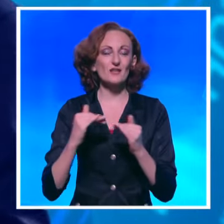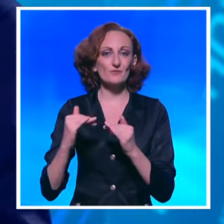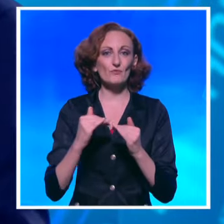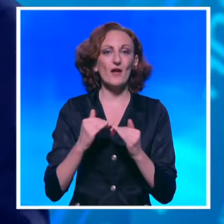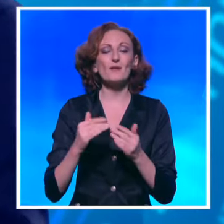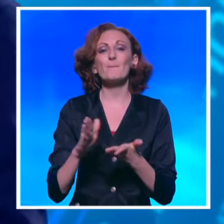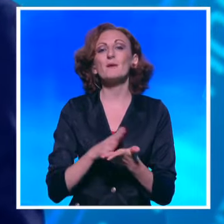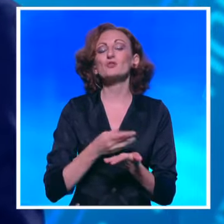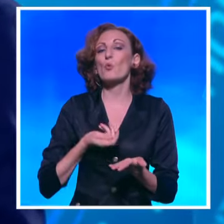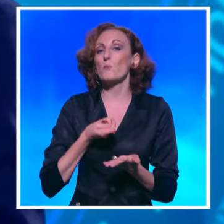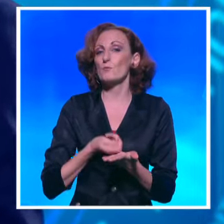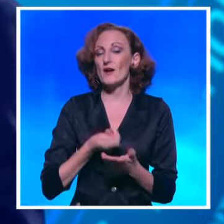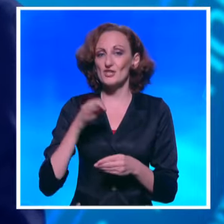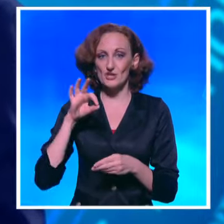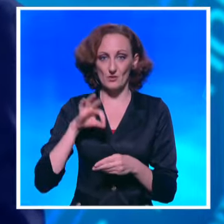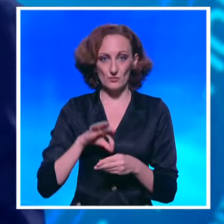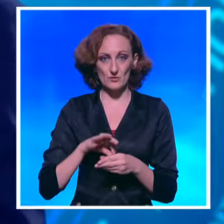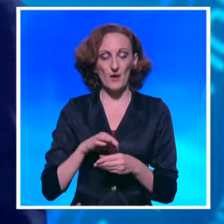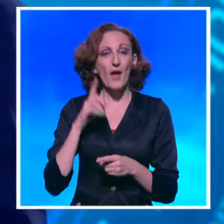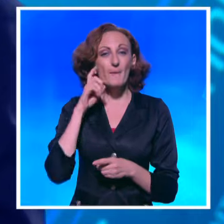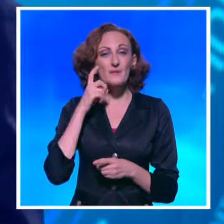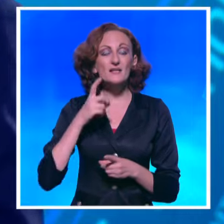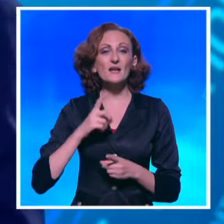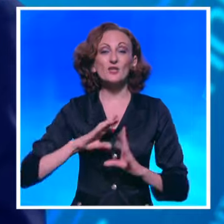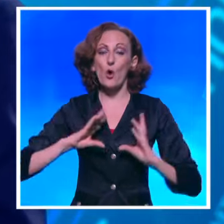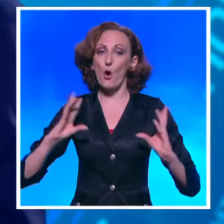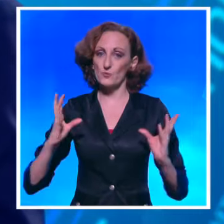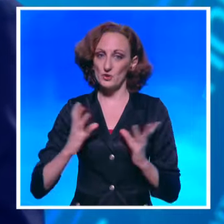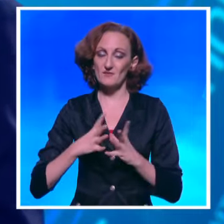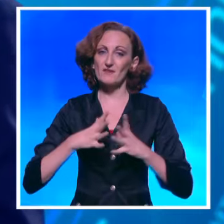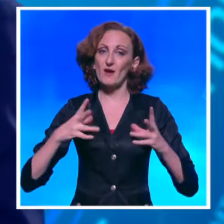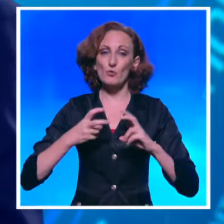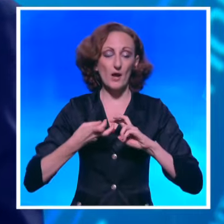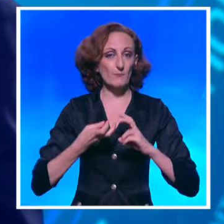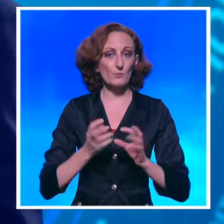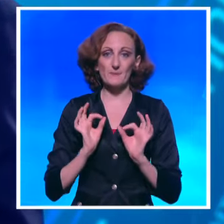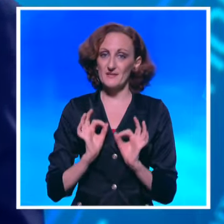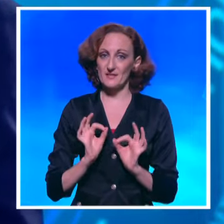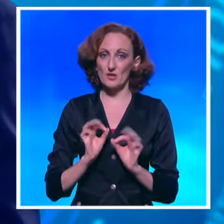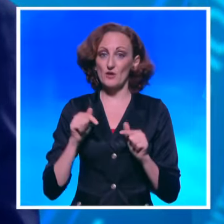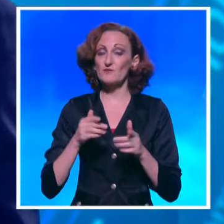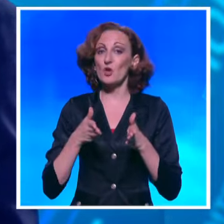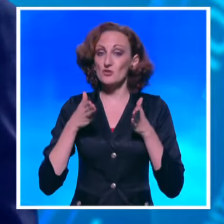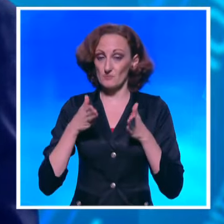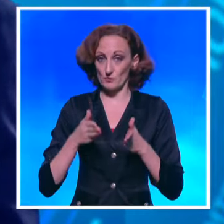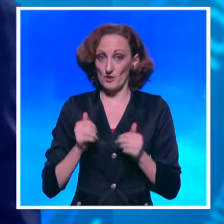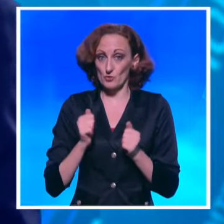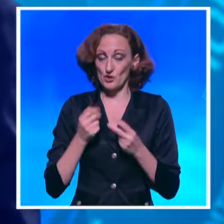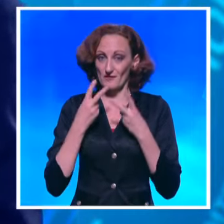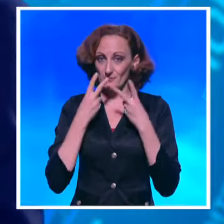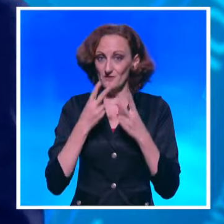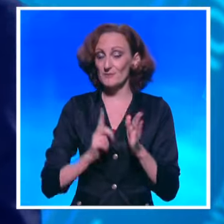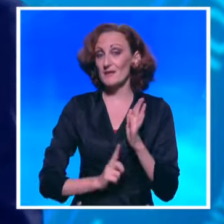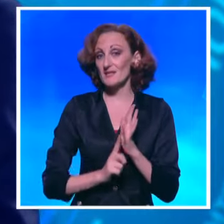купувачите на гласове. Но мисля, че като общество това е огромен проблем, наистина много сериозен и в този период очакваме така да видим резултати, ако не за тези